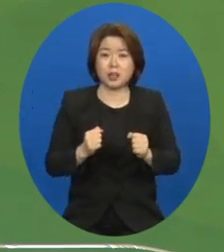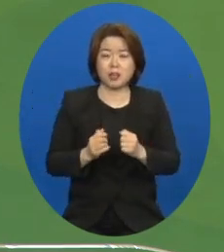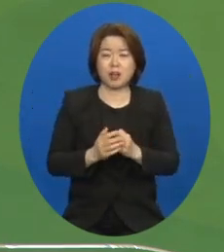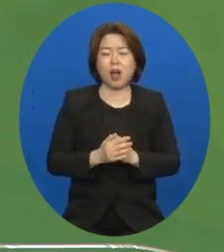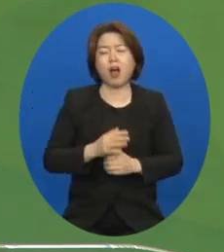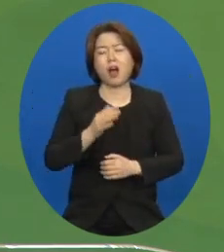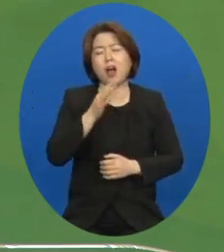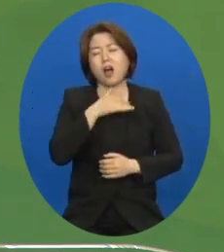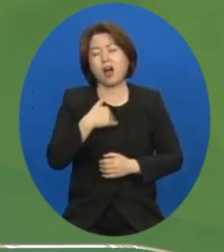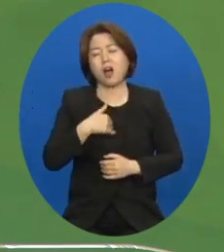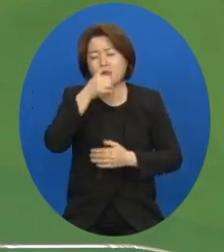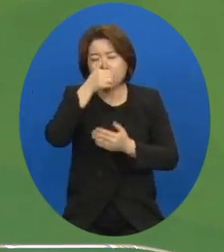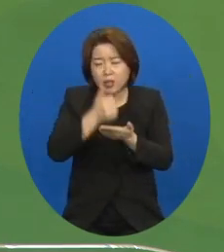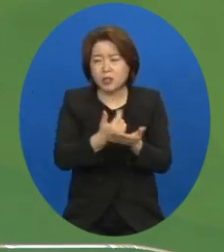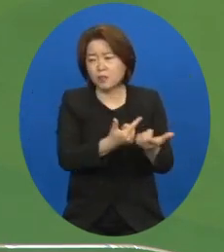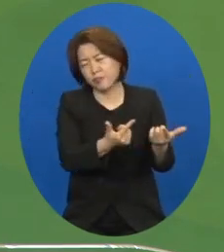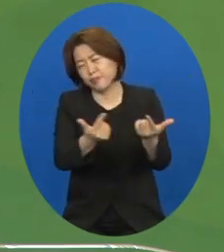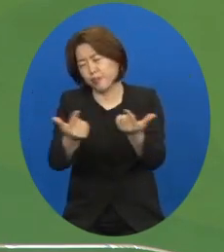죄인이더라고.